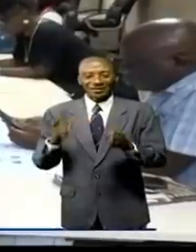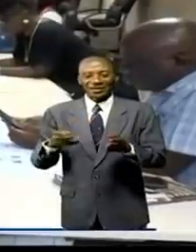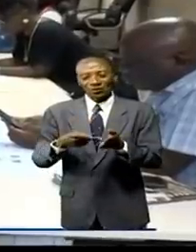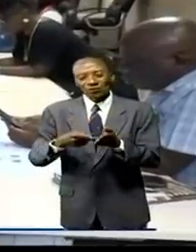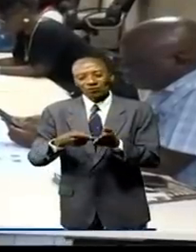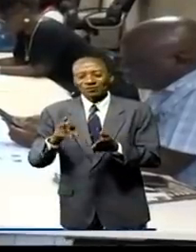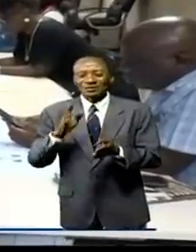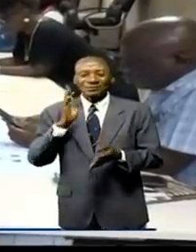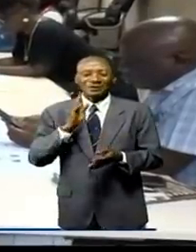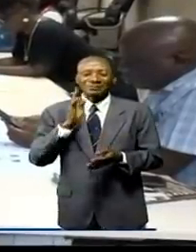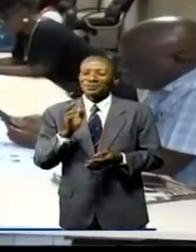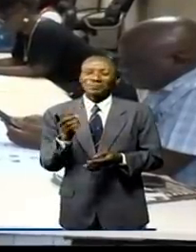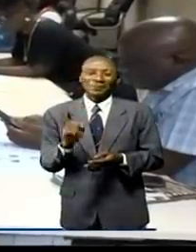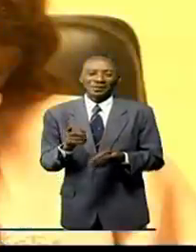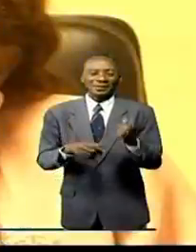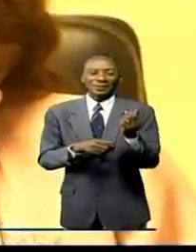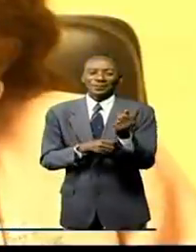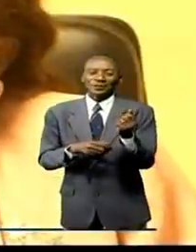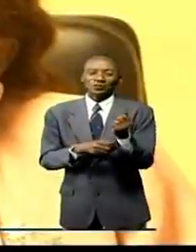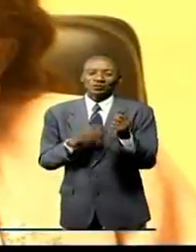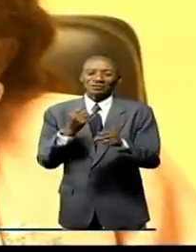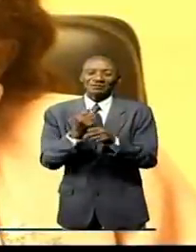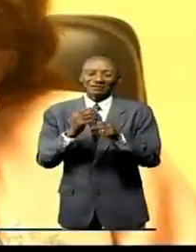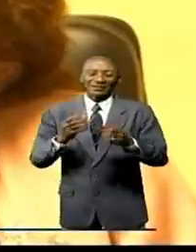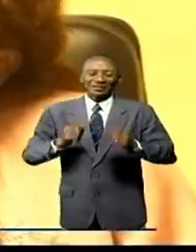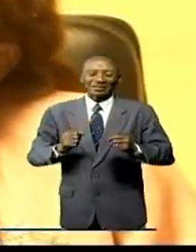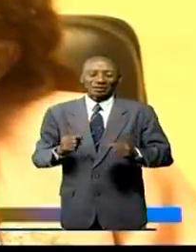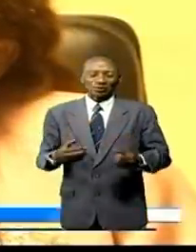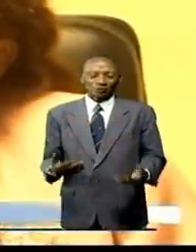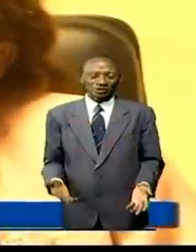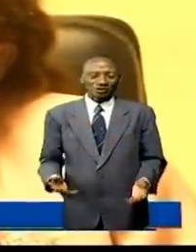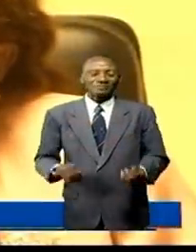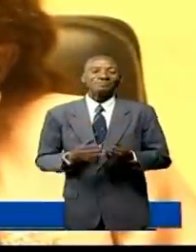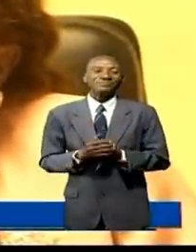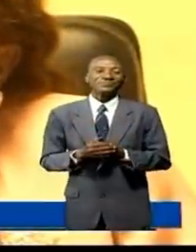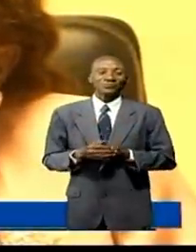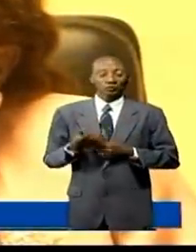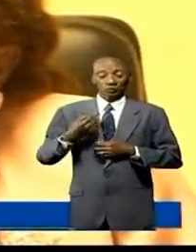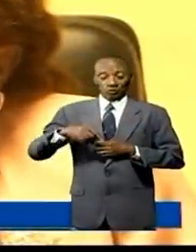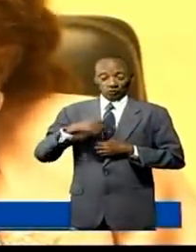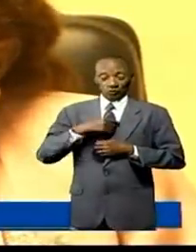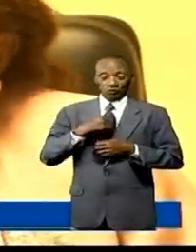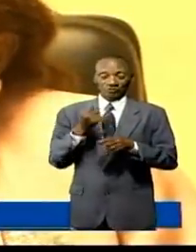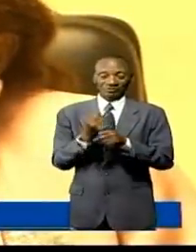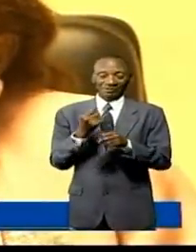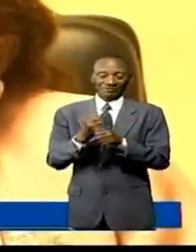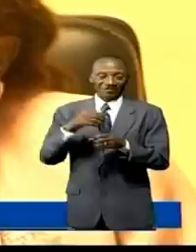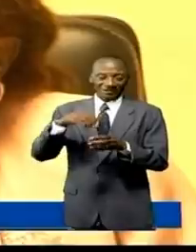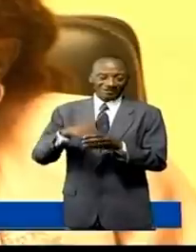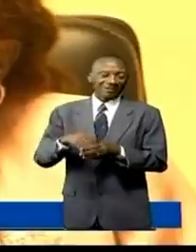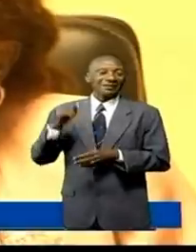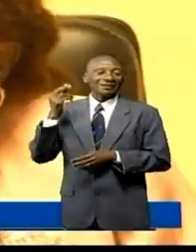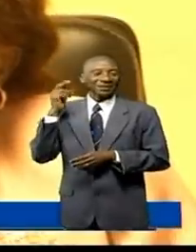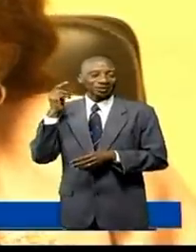beaucoup. Les animateurs de la radio que nous sommes, on a perdu un